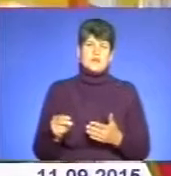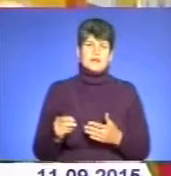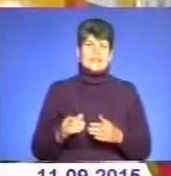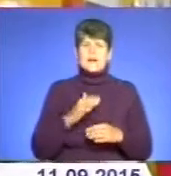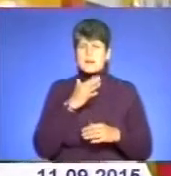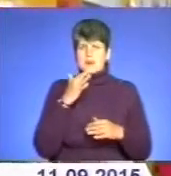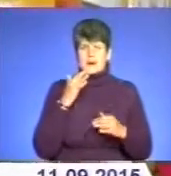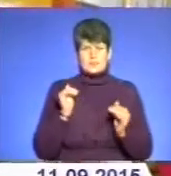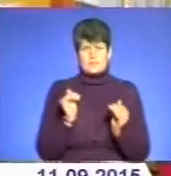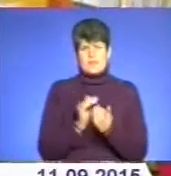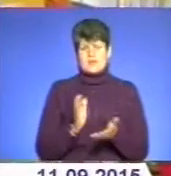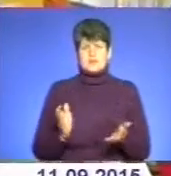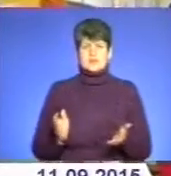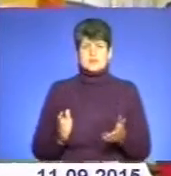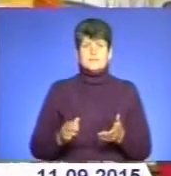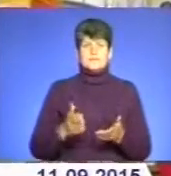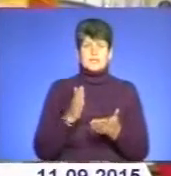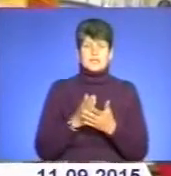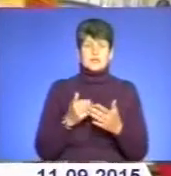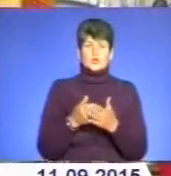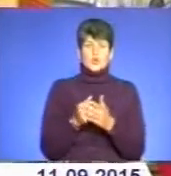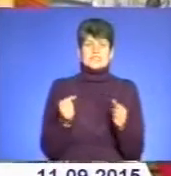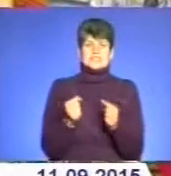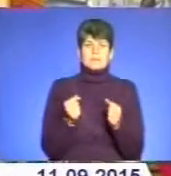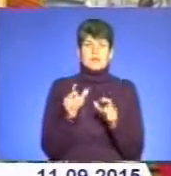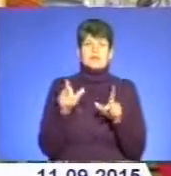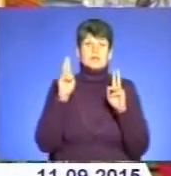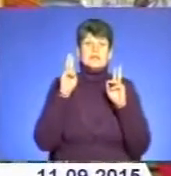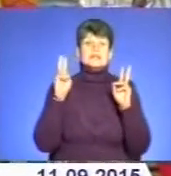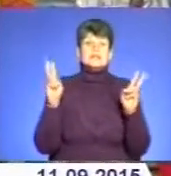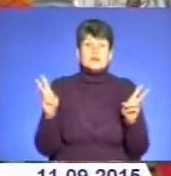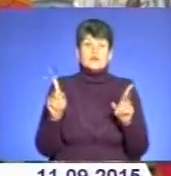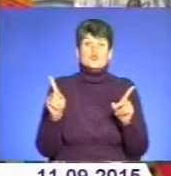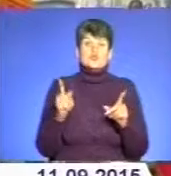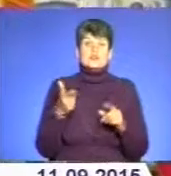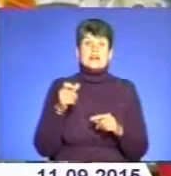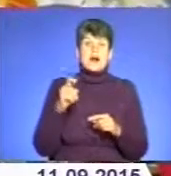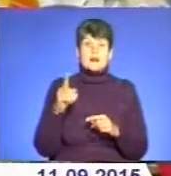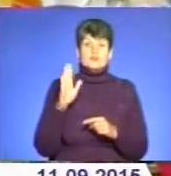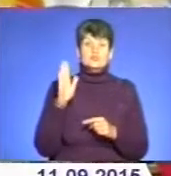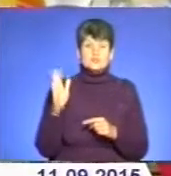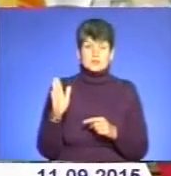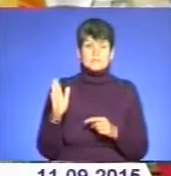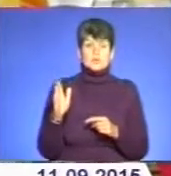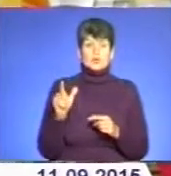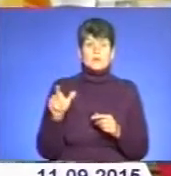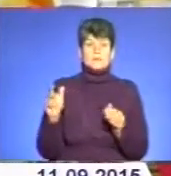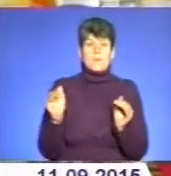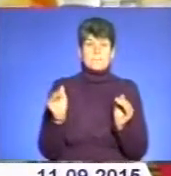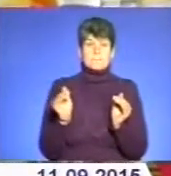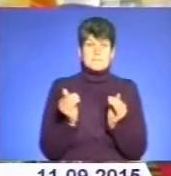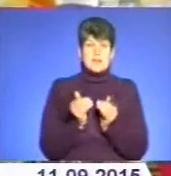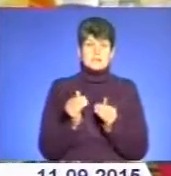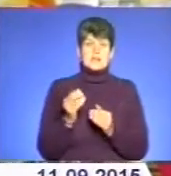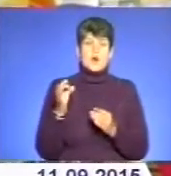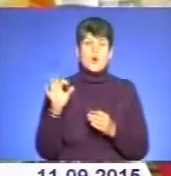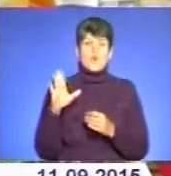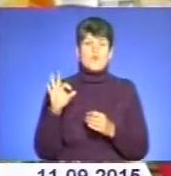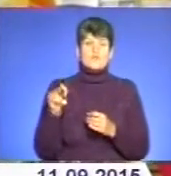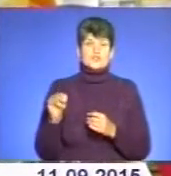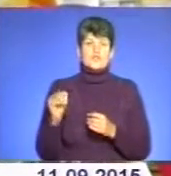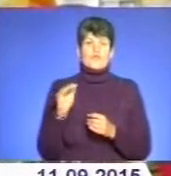набагато менше, тому що йде до зими, люди не знають, що з газом буде, люди себе вже обмежують. Тим більше зараз овочі, фрукти,